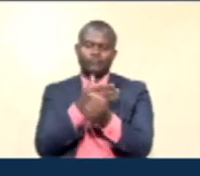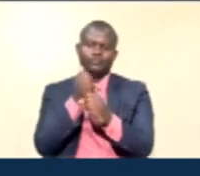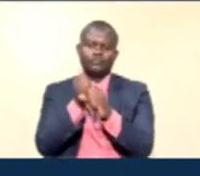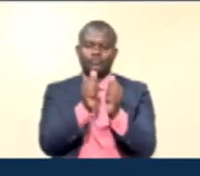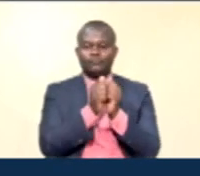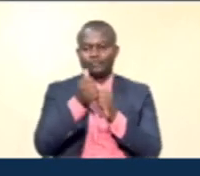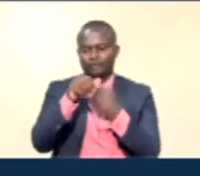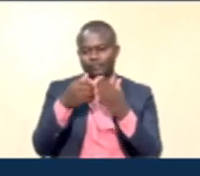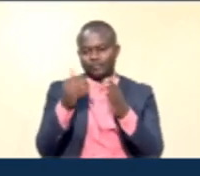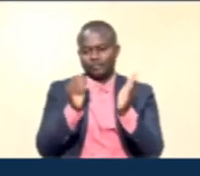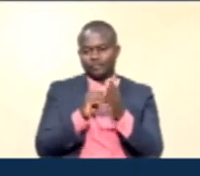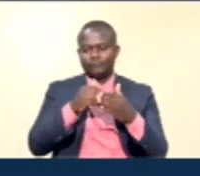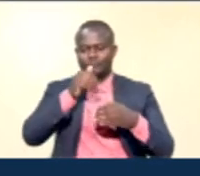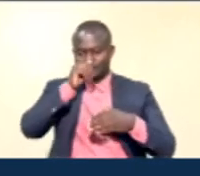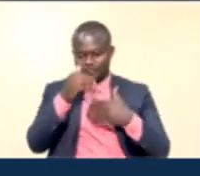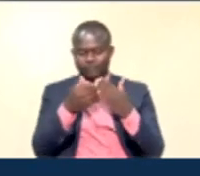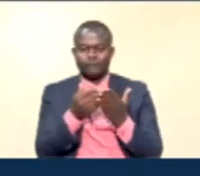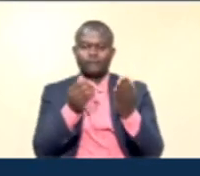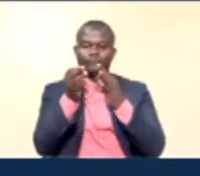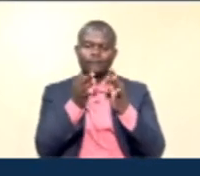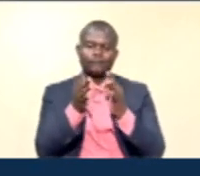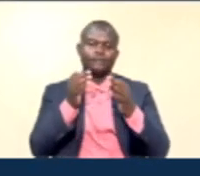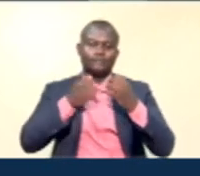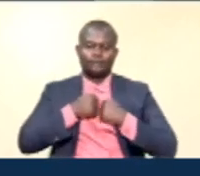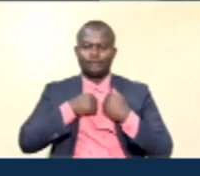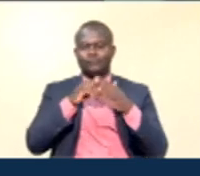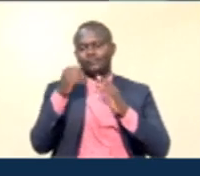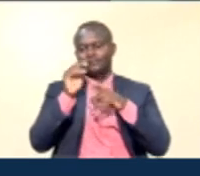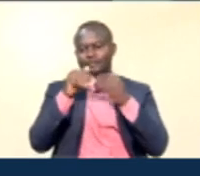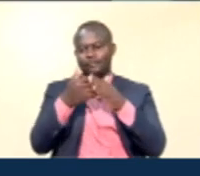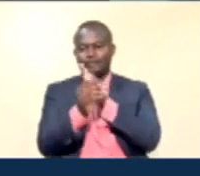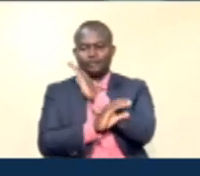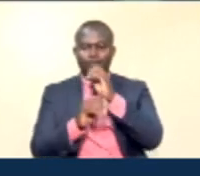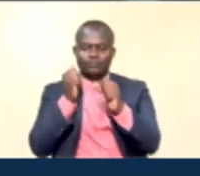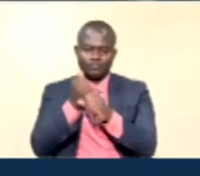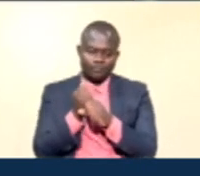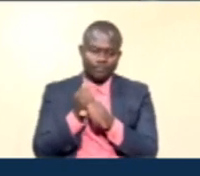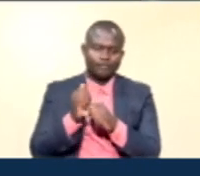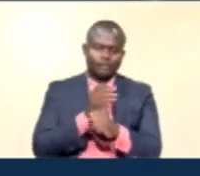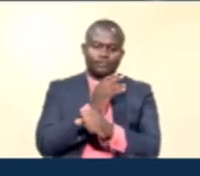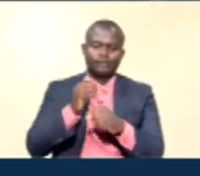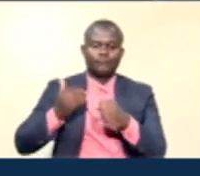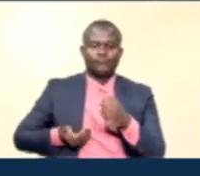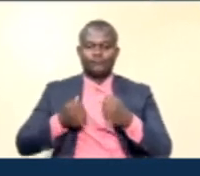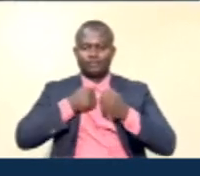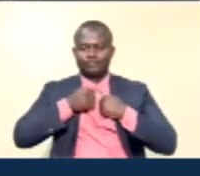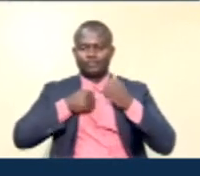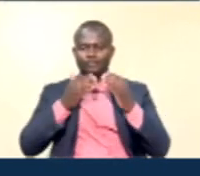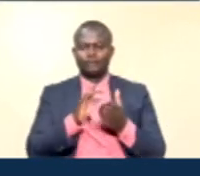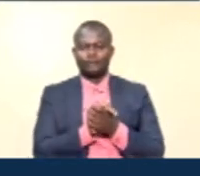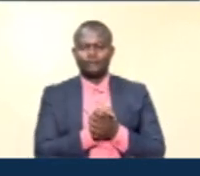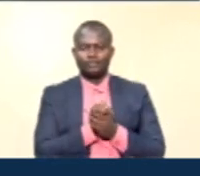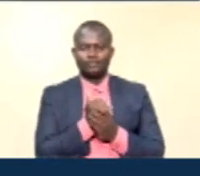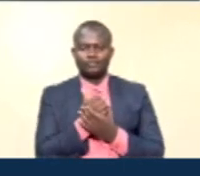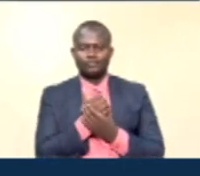gukorana nawe kuri we kandi ngo nishema kuzumvisha abanyarwanda ndetse n'abanyamahanga umuziki wakozwe n'umugore nyarwanda so